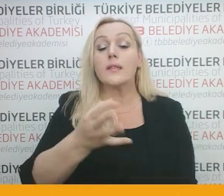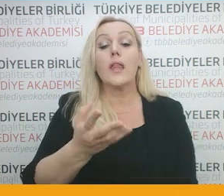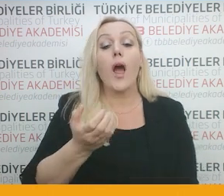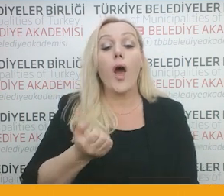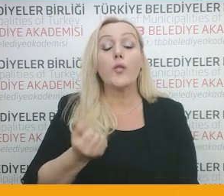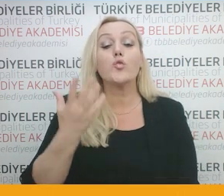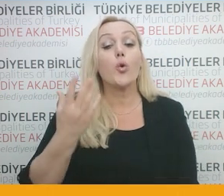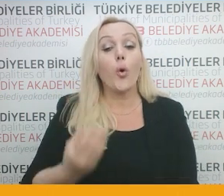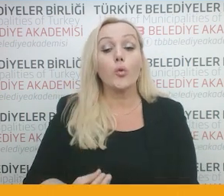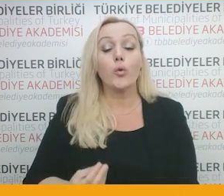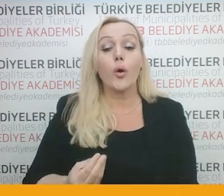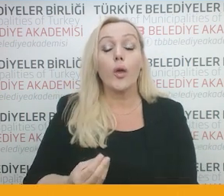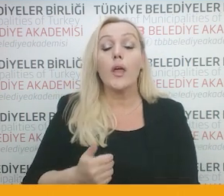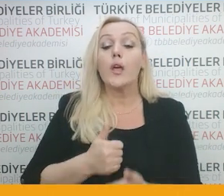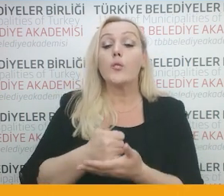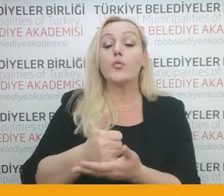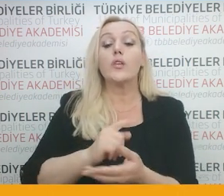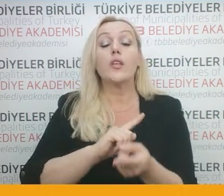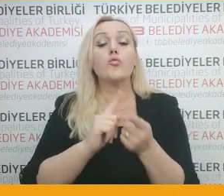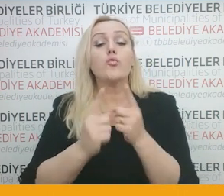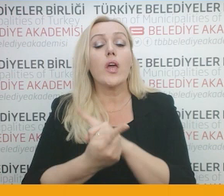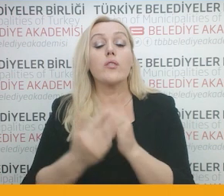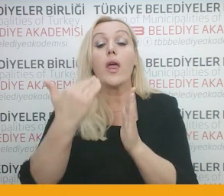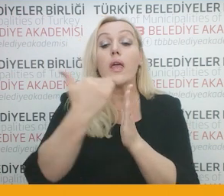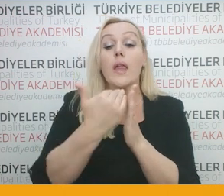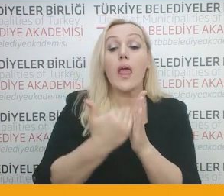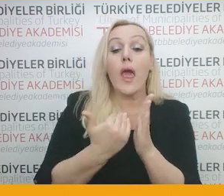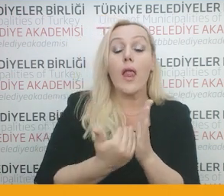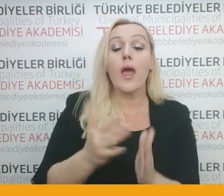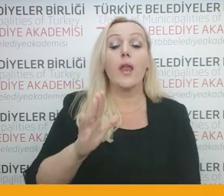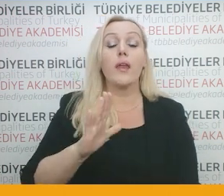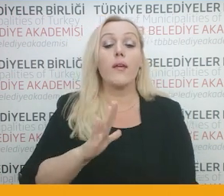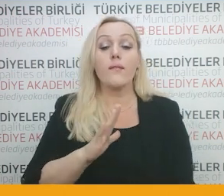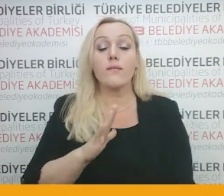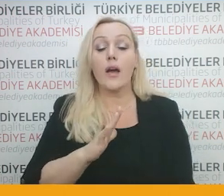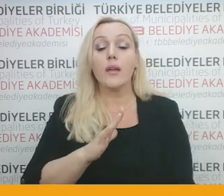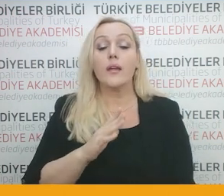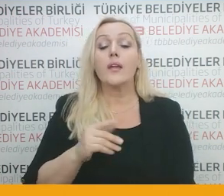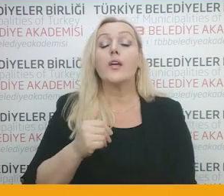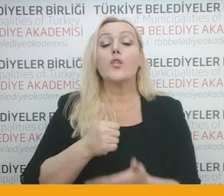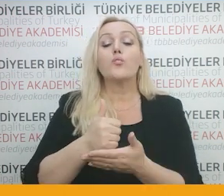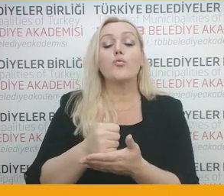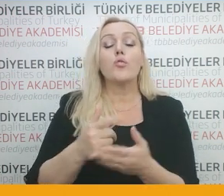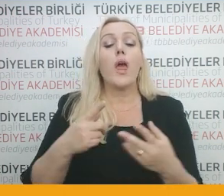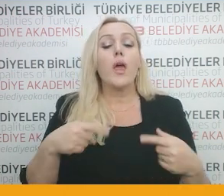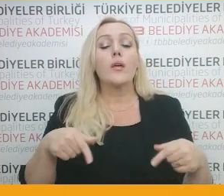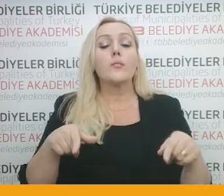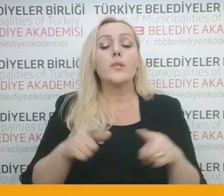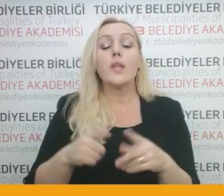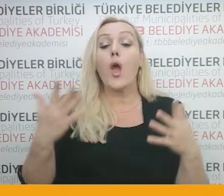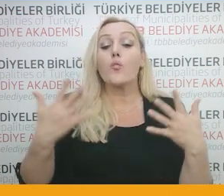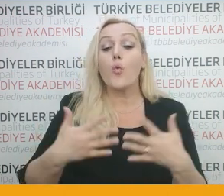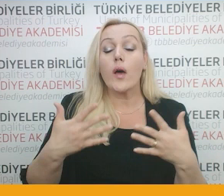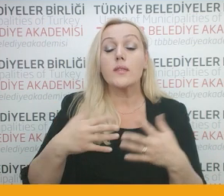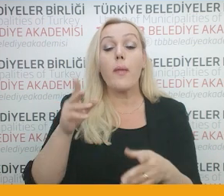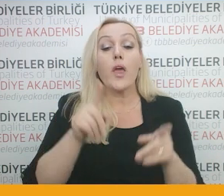oluyor. Bütçenin çeşitli ilkeleri var arkadaşlar. Bütçe ilkeleri bize bütçe ve muhasebe